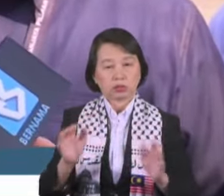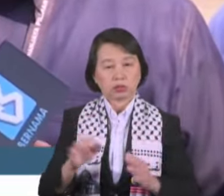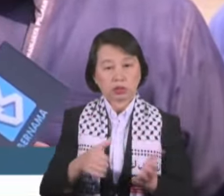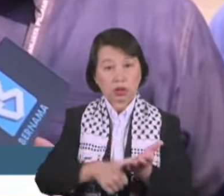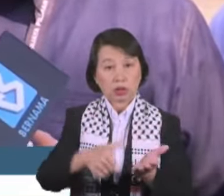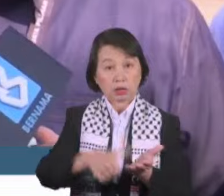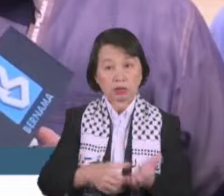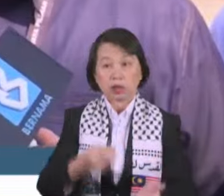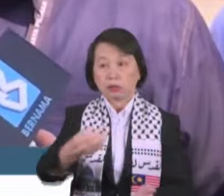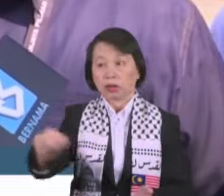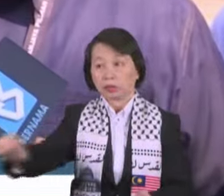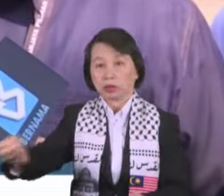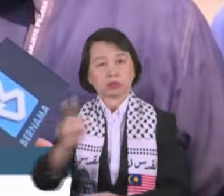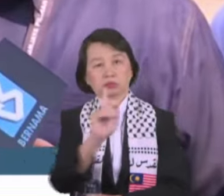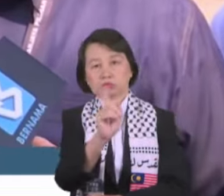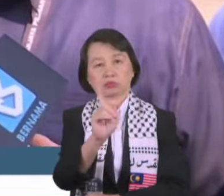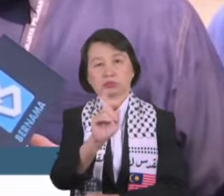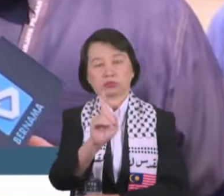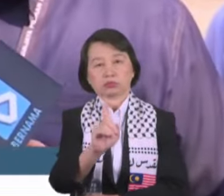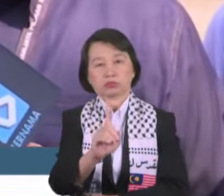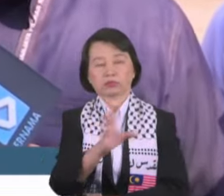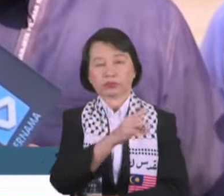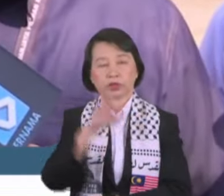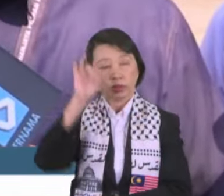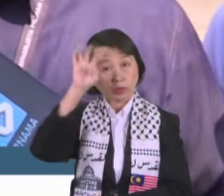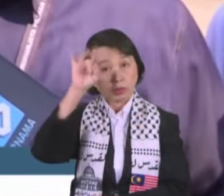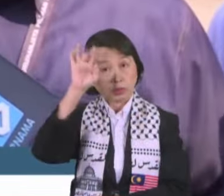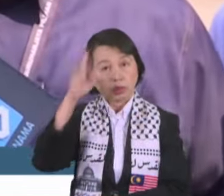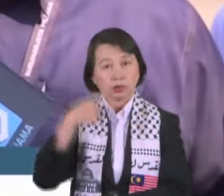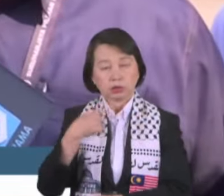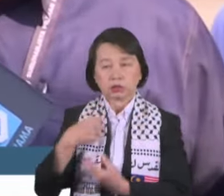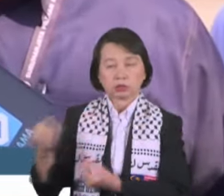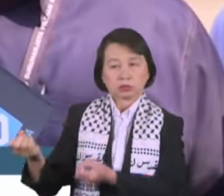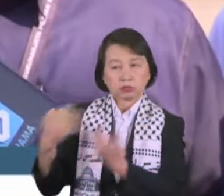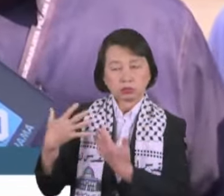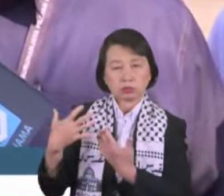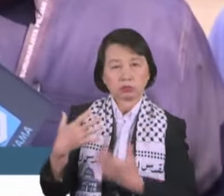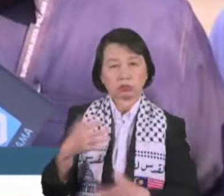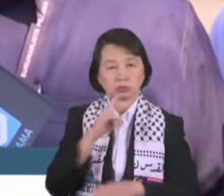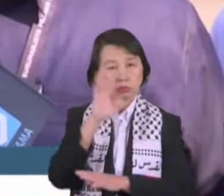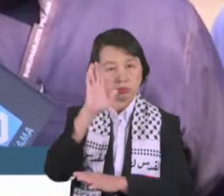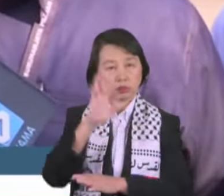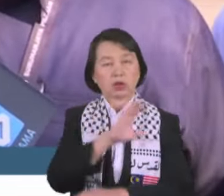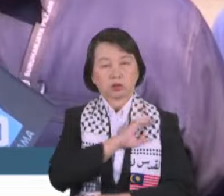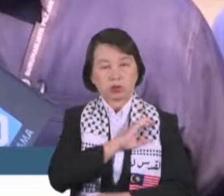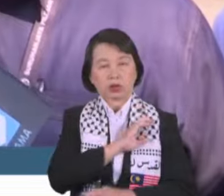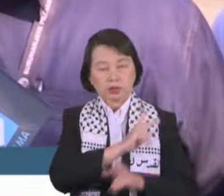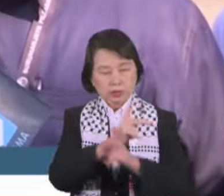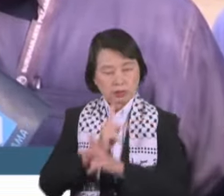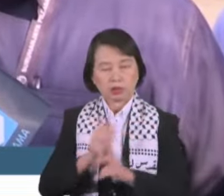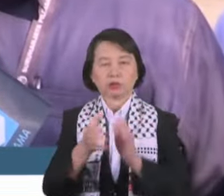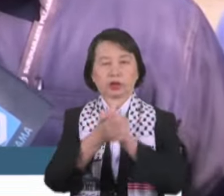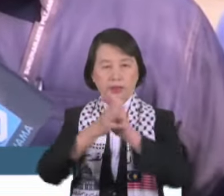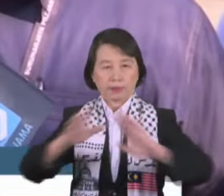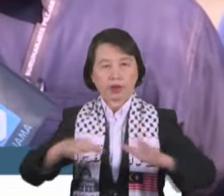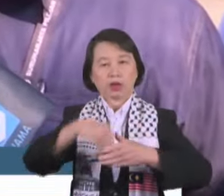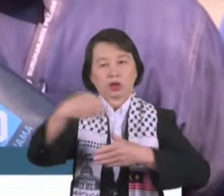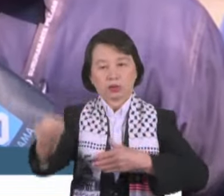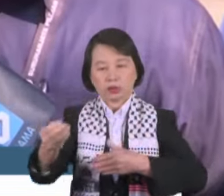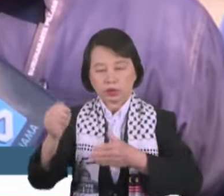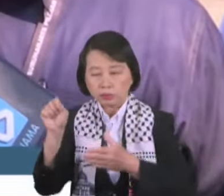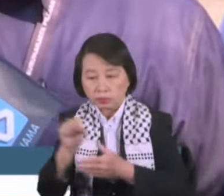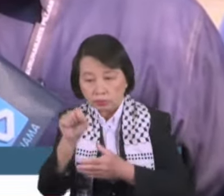pada mana-mana pihak lah. Dan insyaAllah sebenarnya kita dimaklumkan oleh jaminan buat pulih. Semuanya insyaAllah akan selamat lah untuk keluar